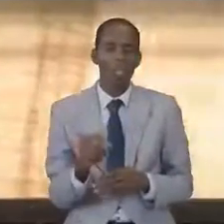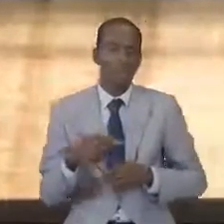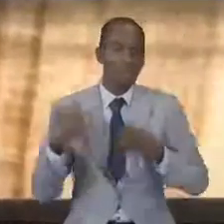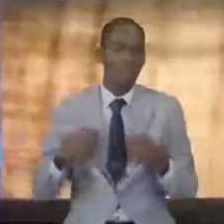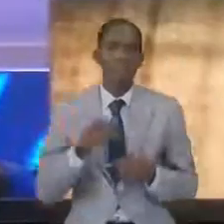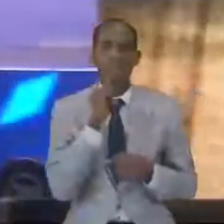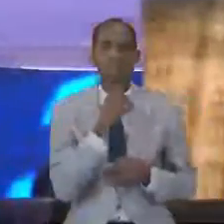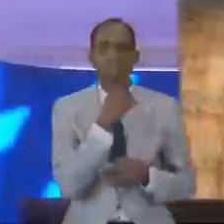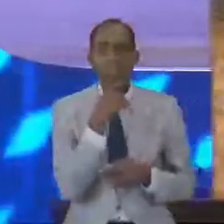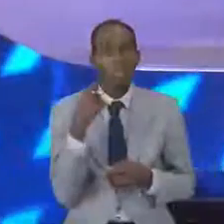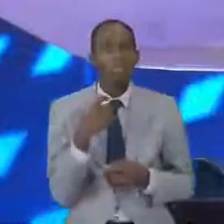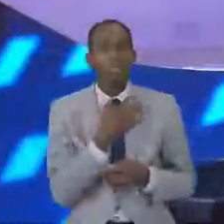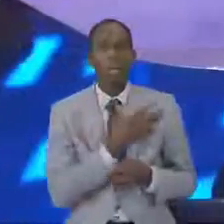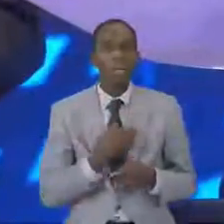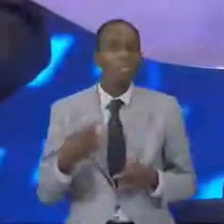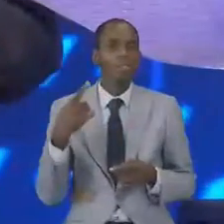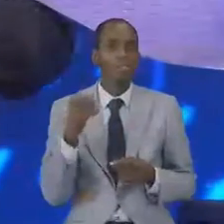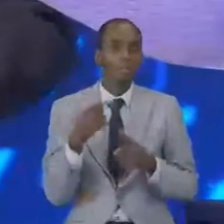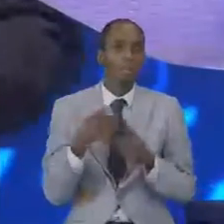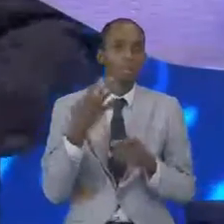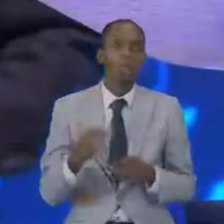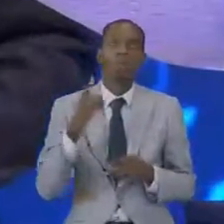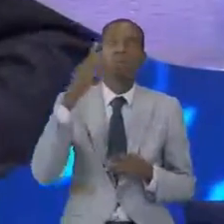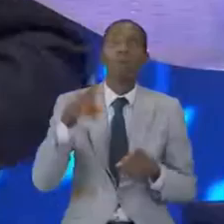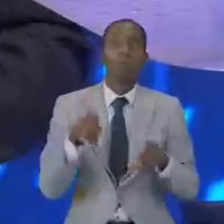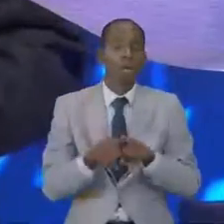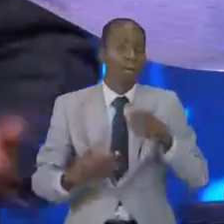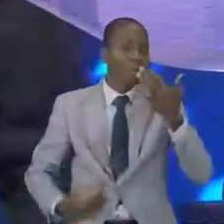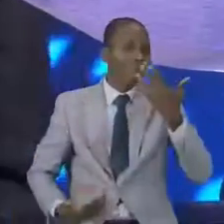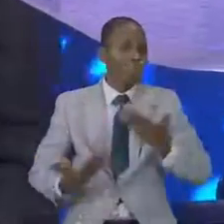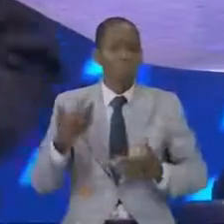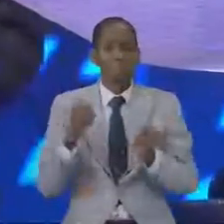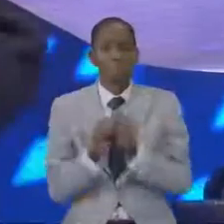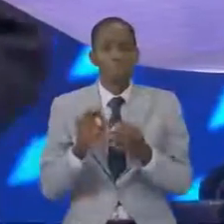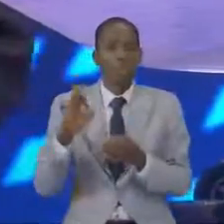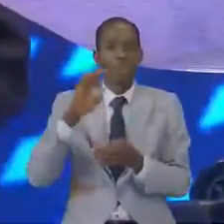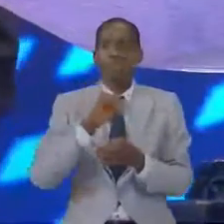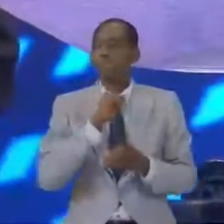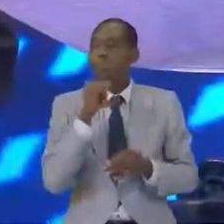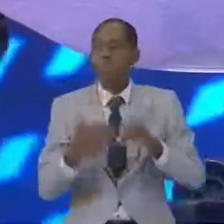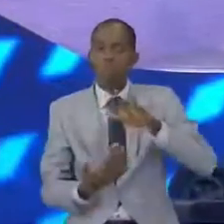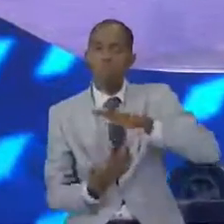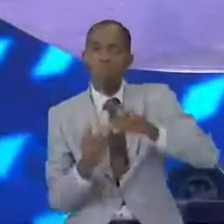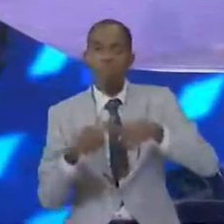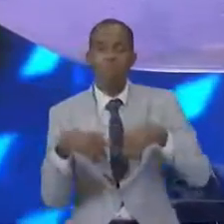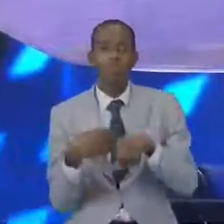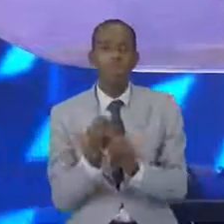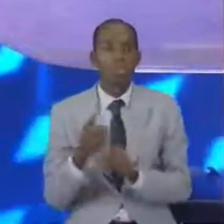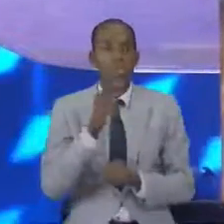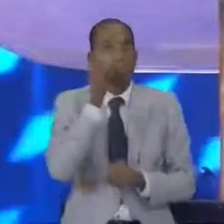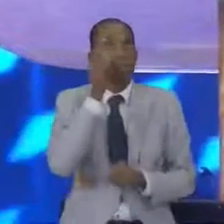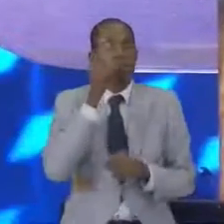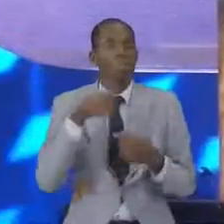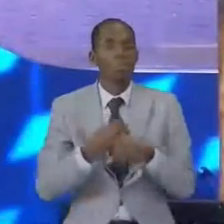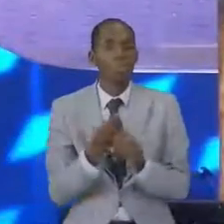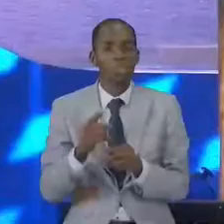la Parole de Dieu est le Feu de l'Esprit ne brûle plus plus chaud pour les réveiller et pour les